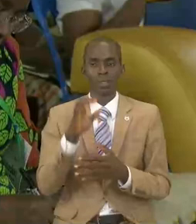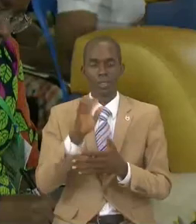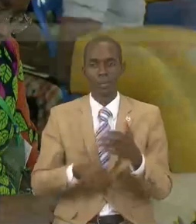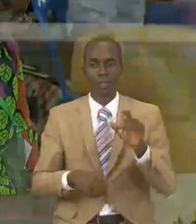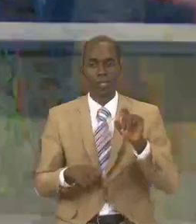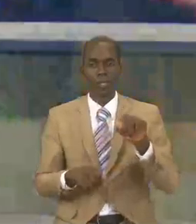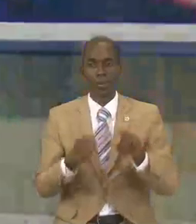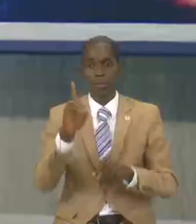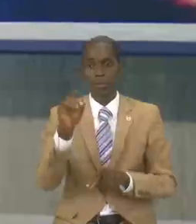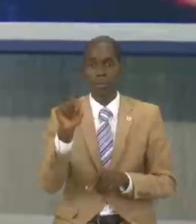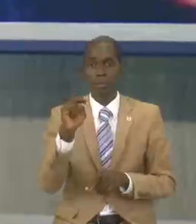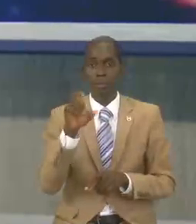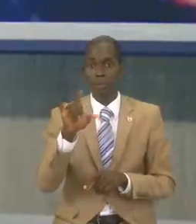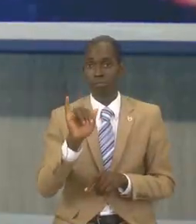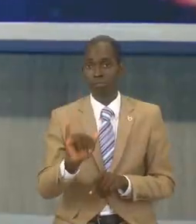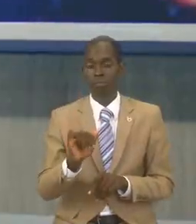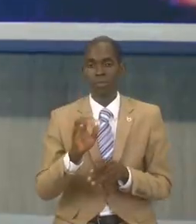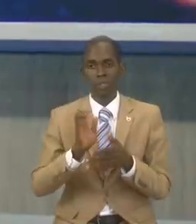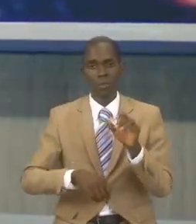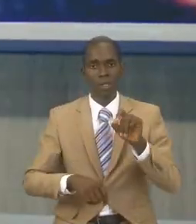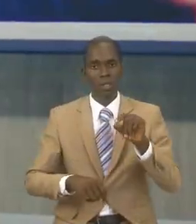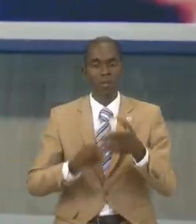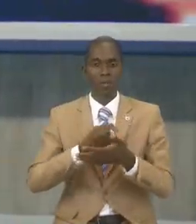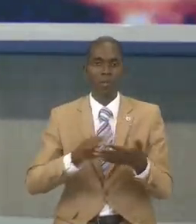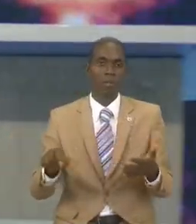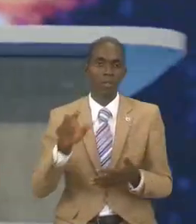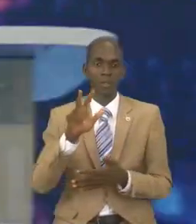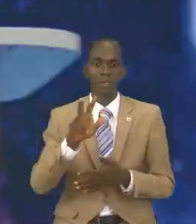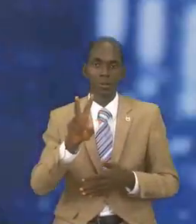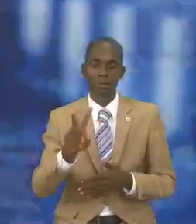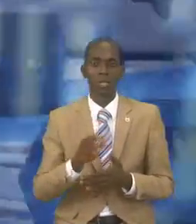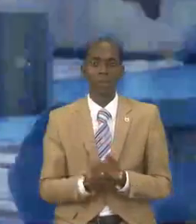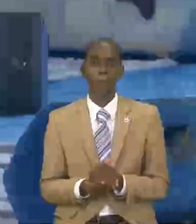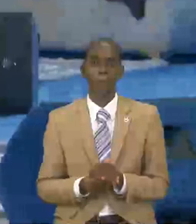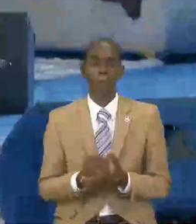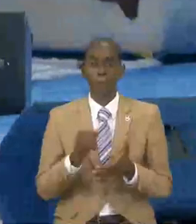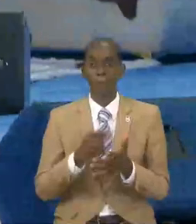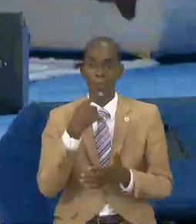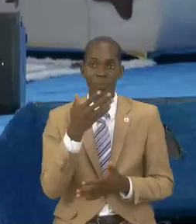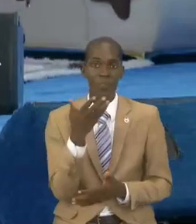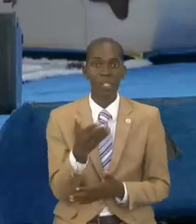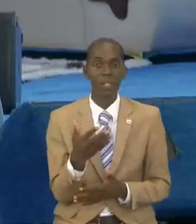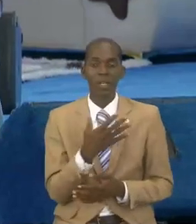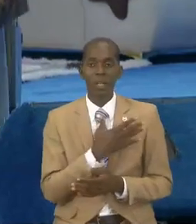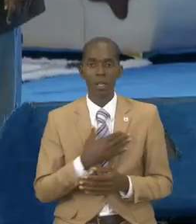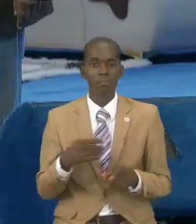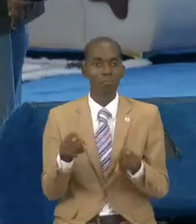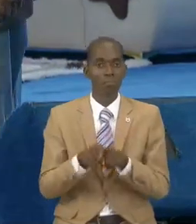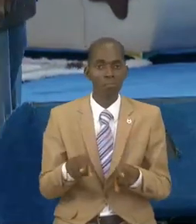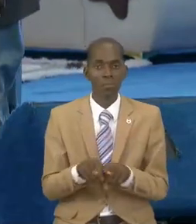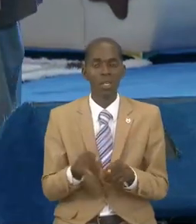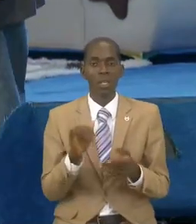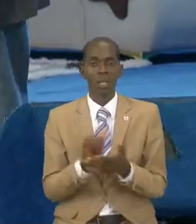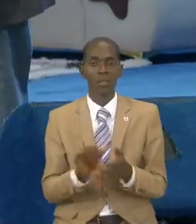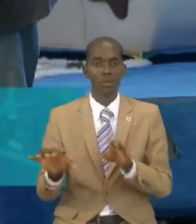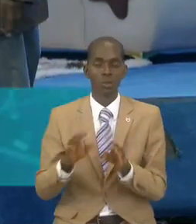11, lisons le verset 32, chapitre 11, verset 32 dit, « Il séduira par